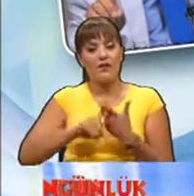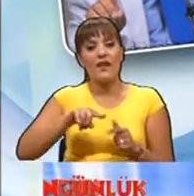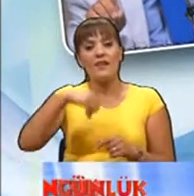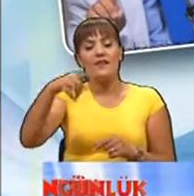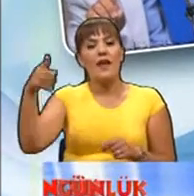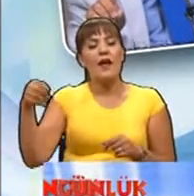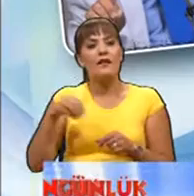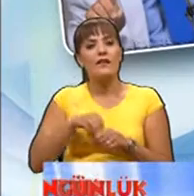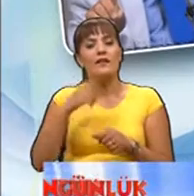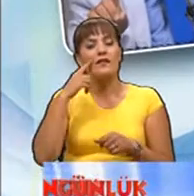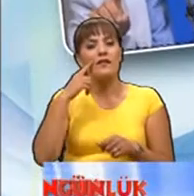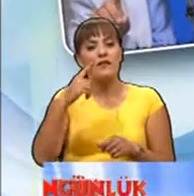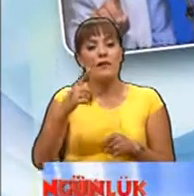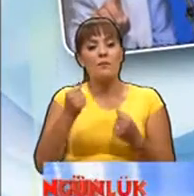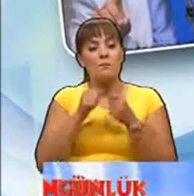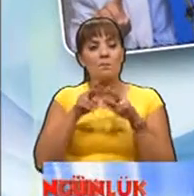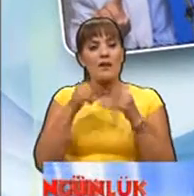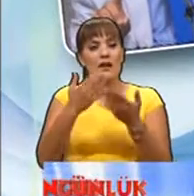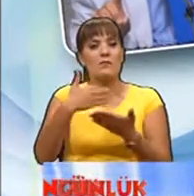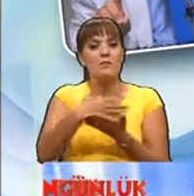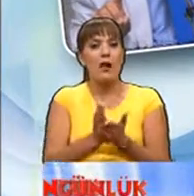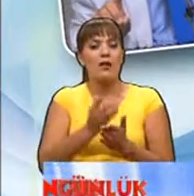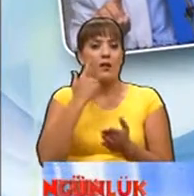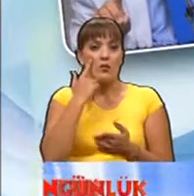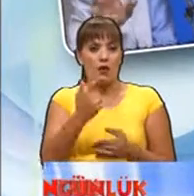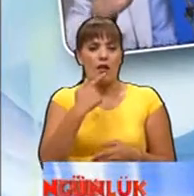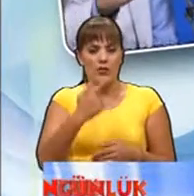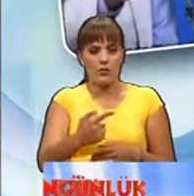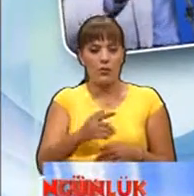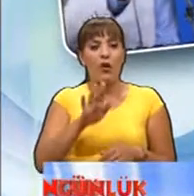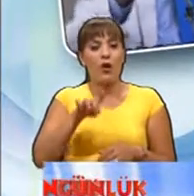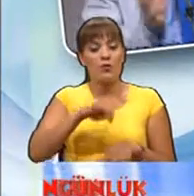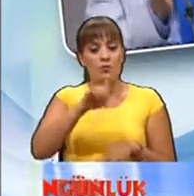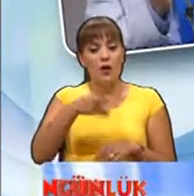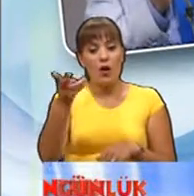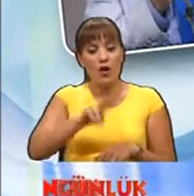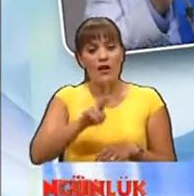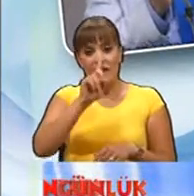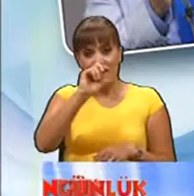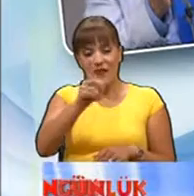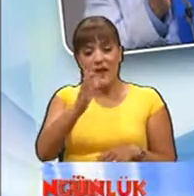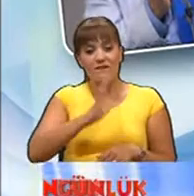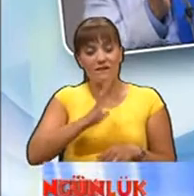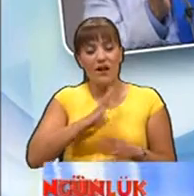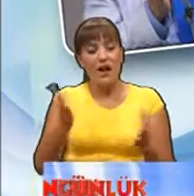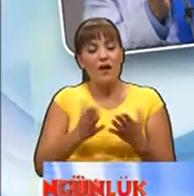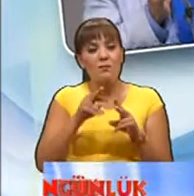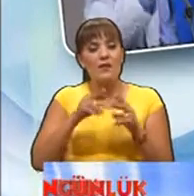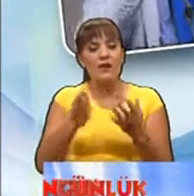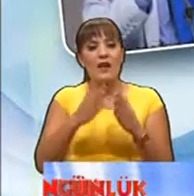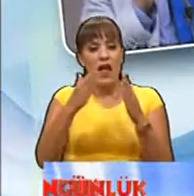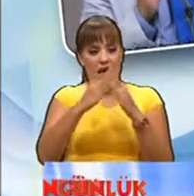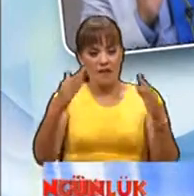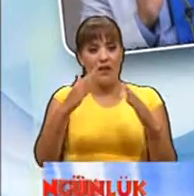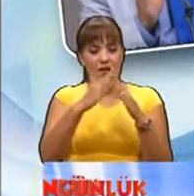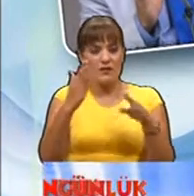diğer terekedeki miras paylarına mahsuben diyor. O halde ölenin tek varlığı aile konutu,